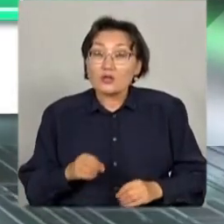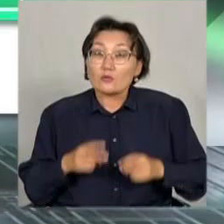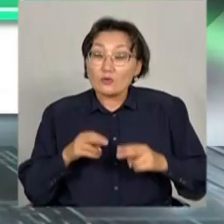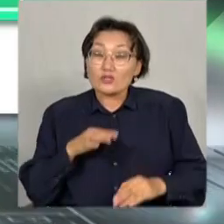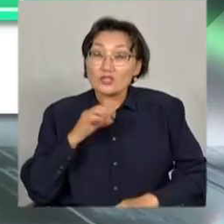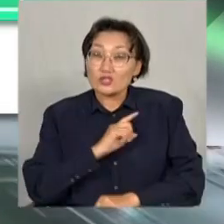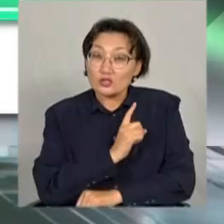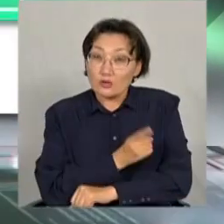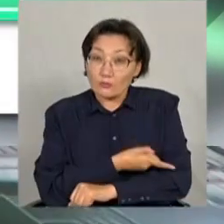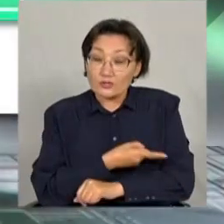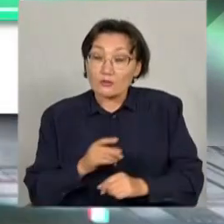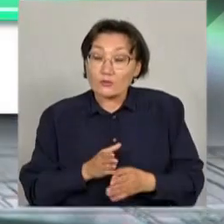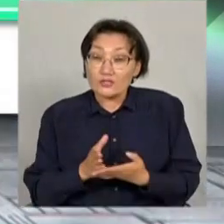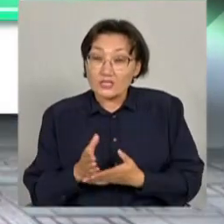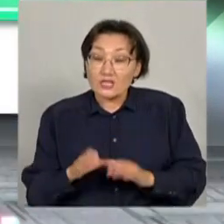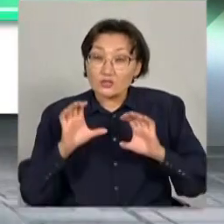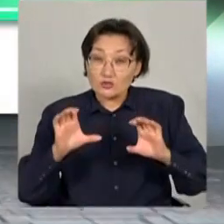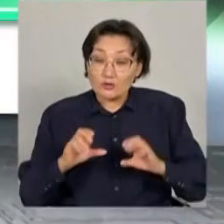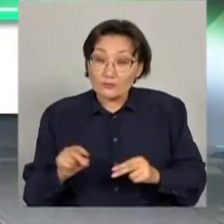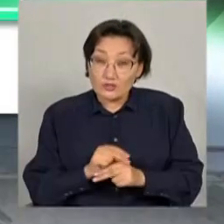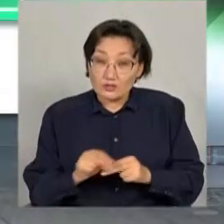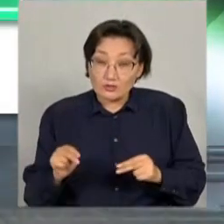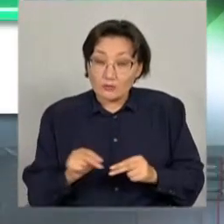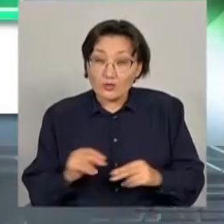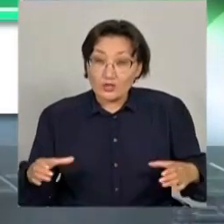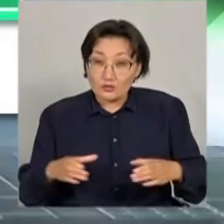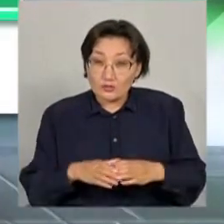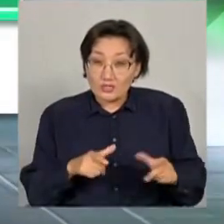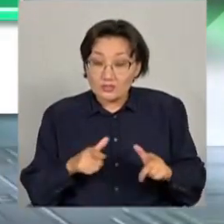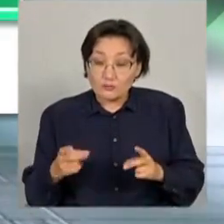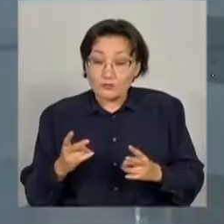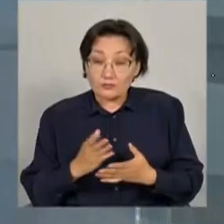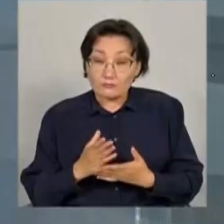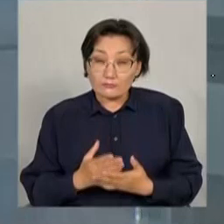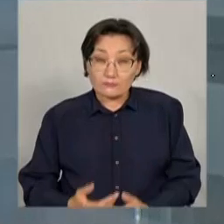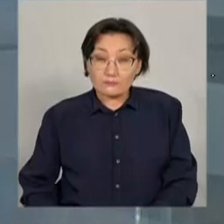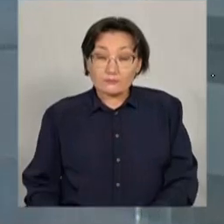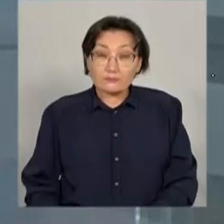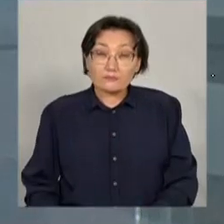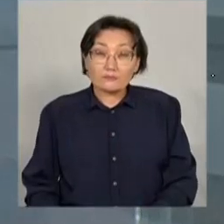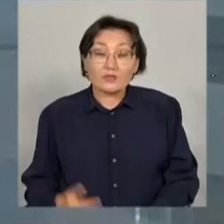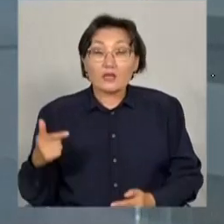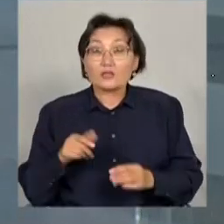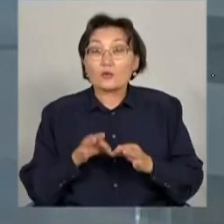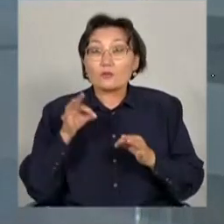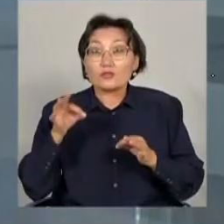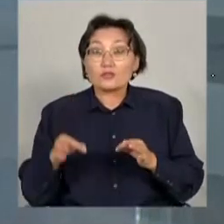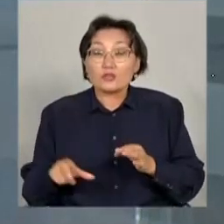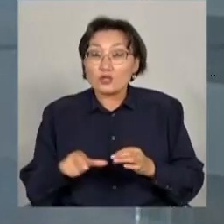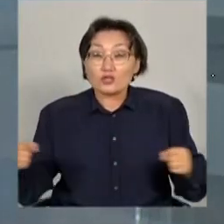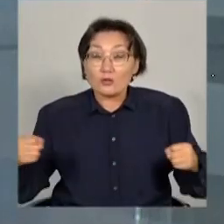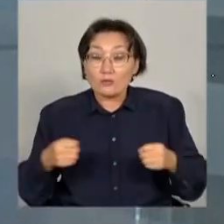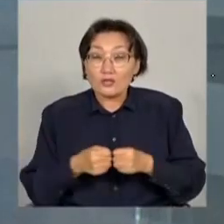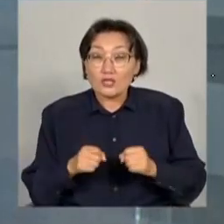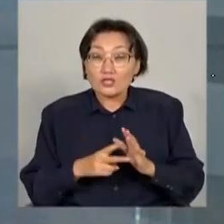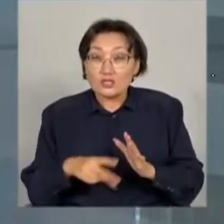жауапкершілікті күшейтуге бағытталған заңнамалық түзетулер топтамасы әзірленуде. Атырау облысында жол апатынан